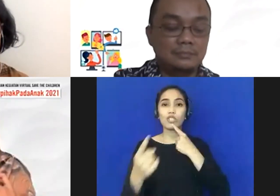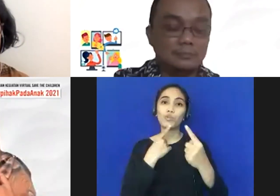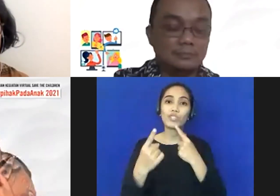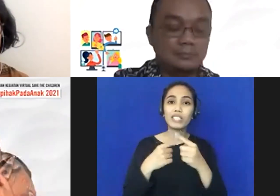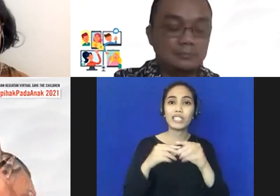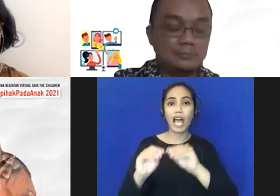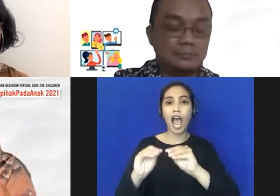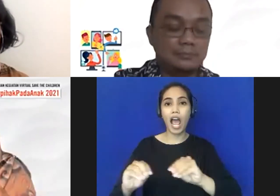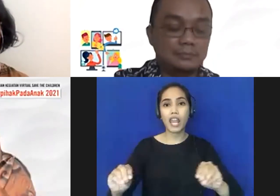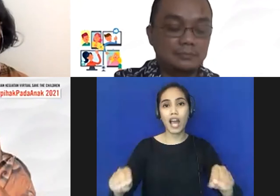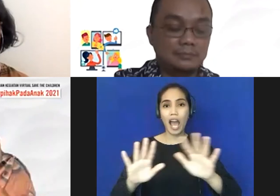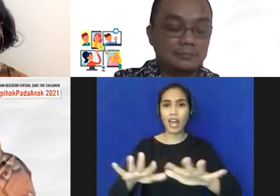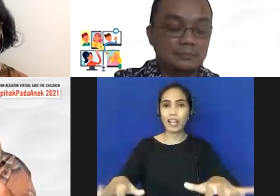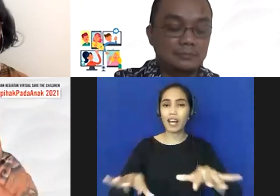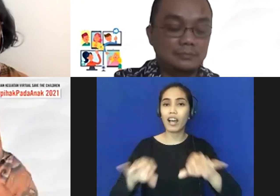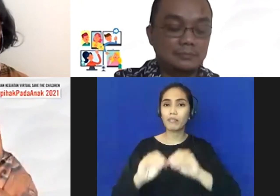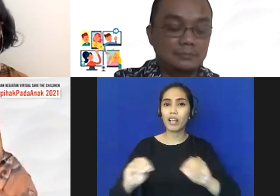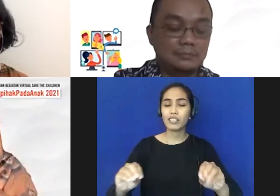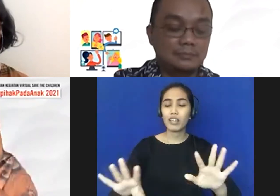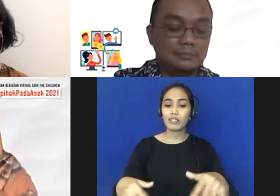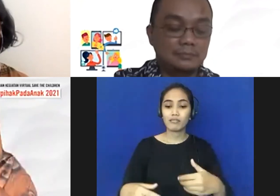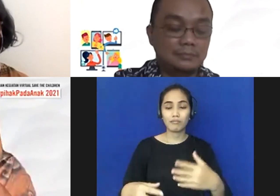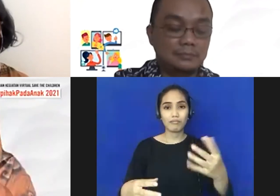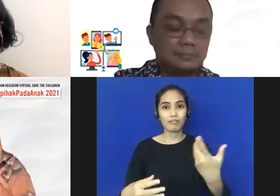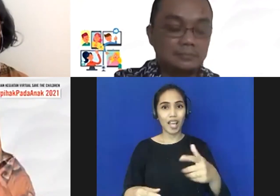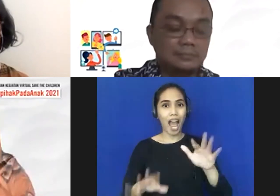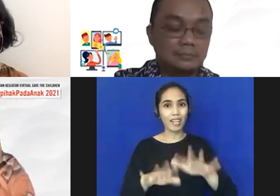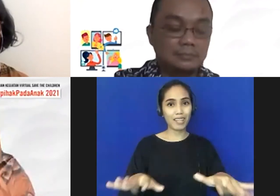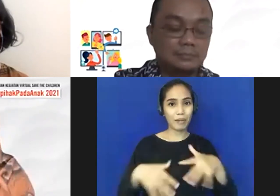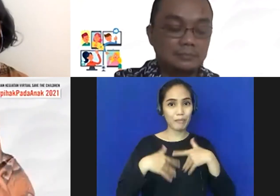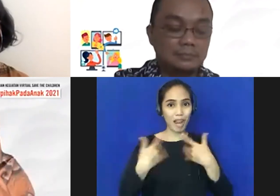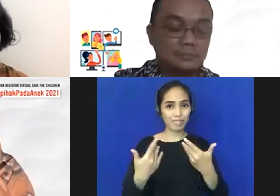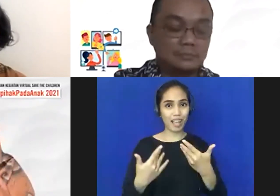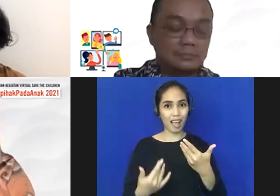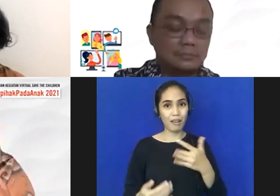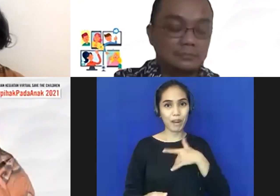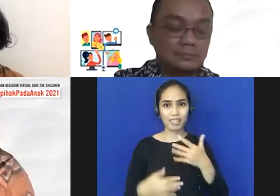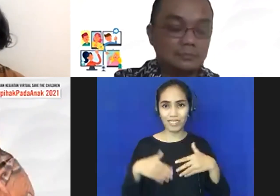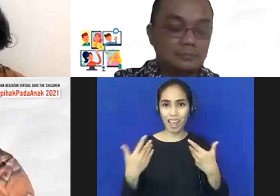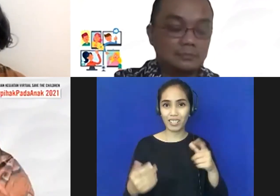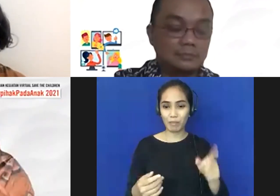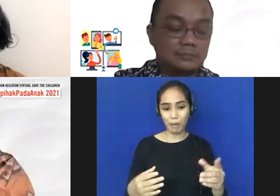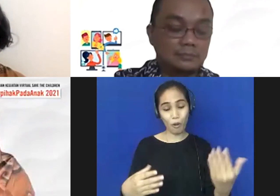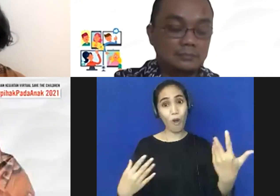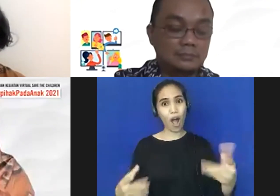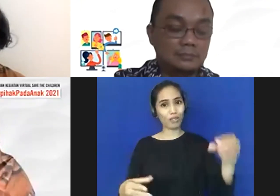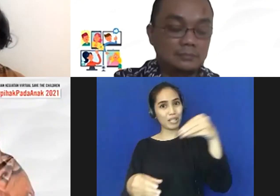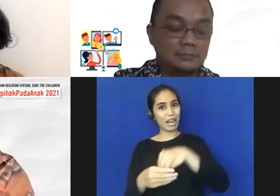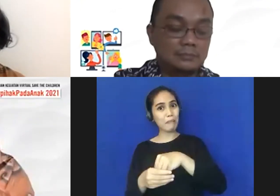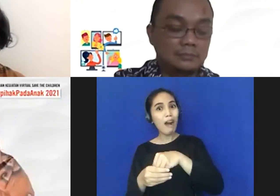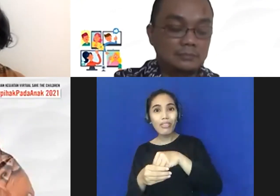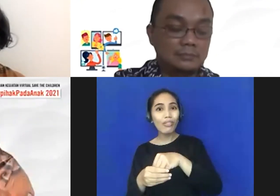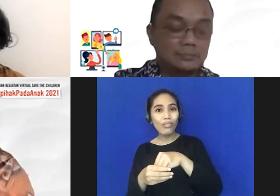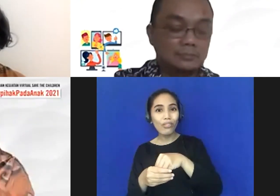kemudian dia merasa senang karena dilibatkan di dalam pengambilan keputusan gitu. Jadi maksud saya dalam